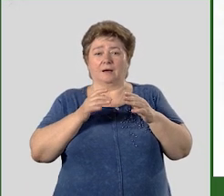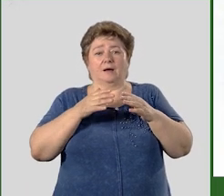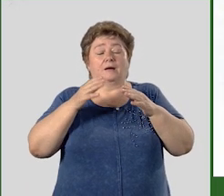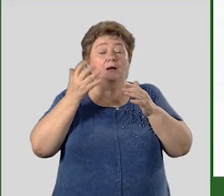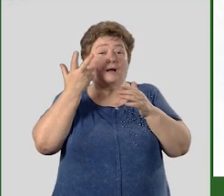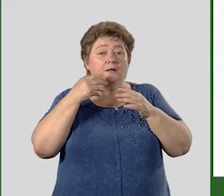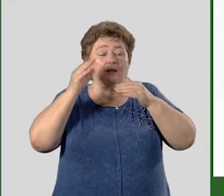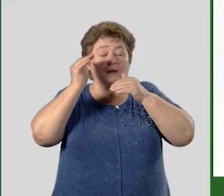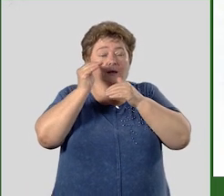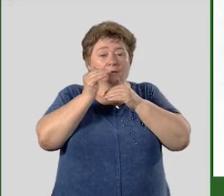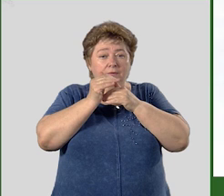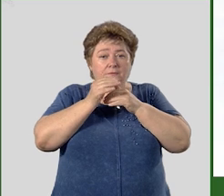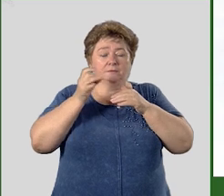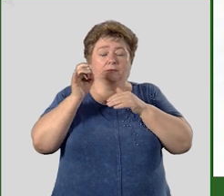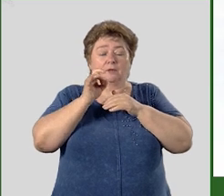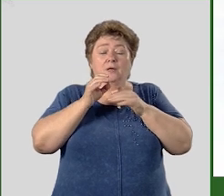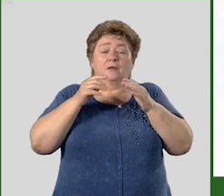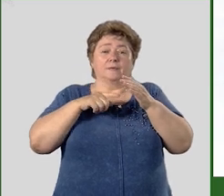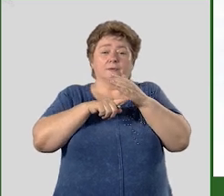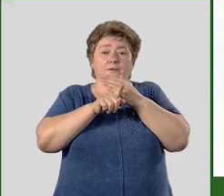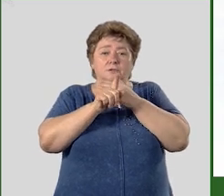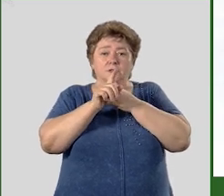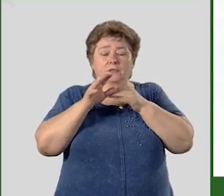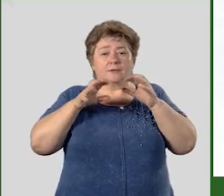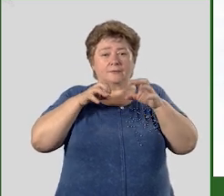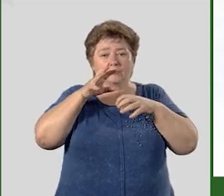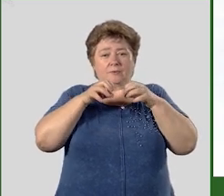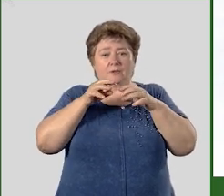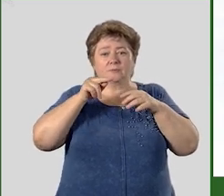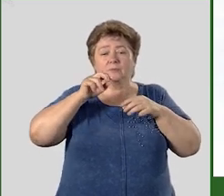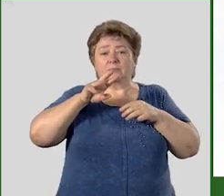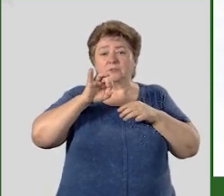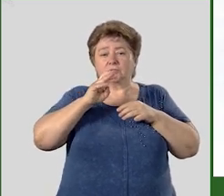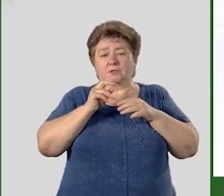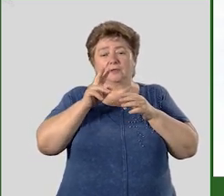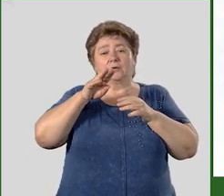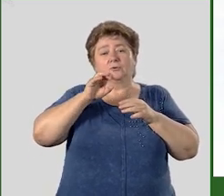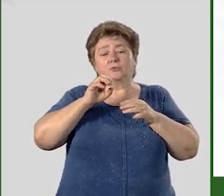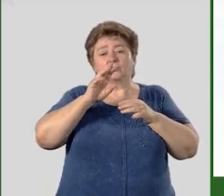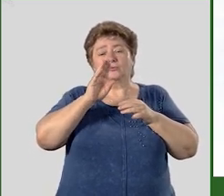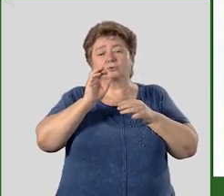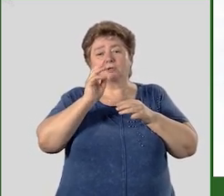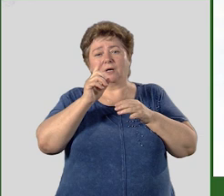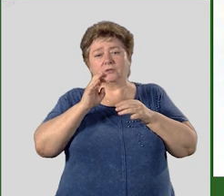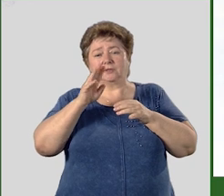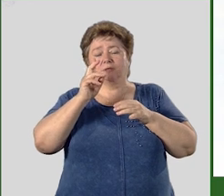едва стемнеет. На поверхность робко выбираются песчанки, тушканчики,